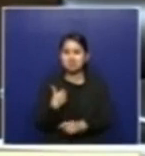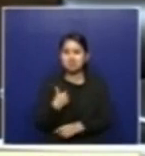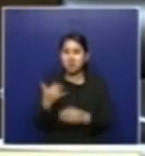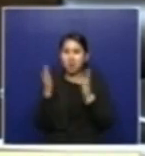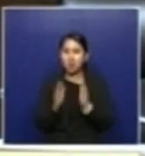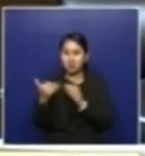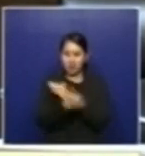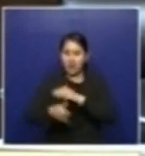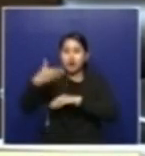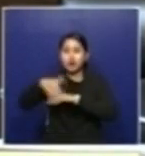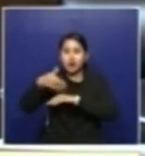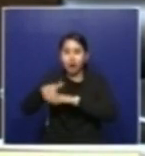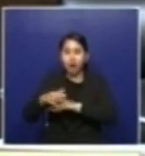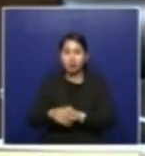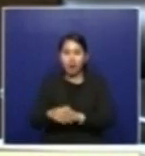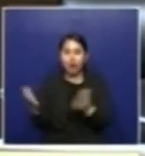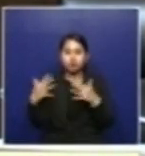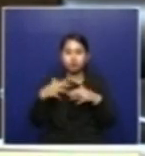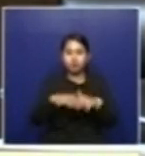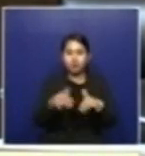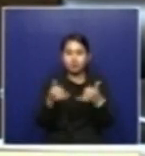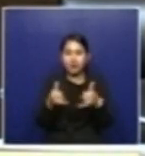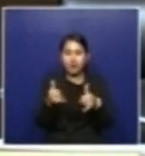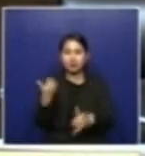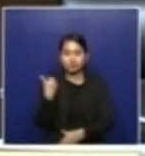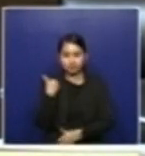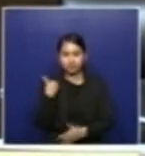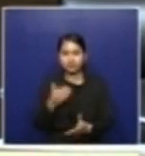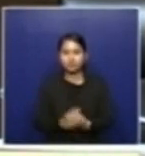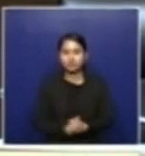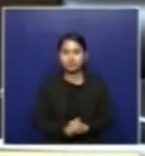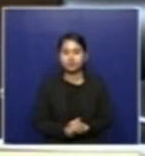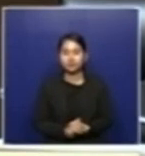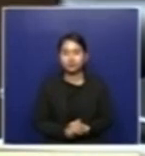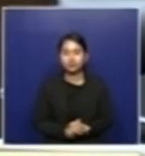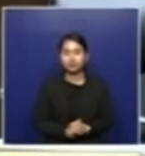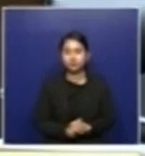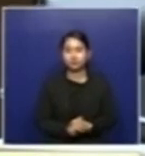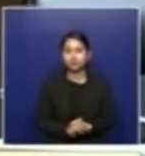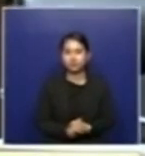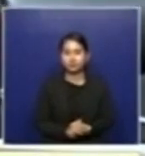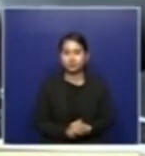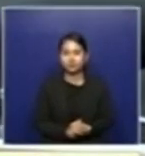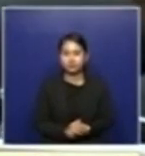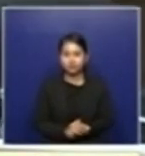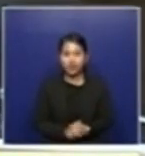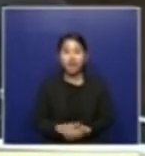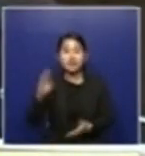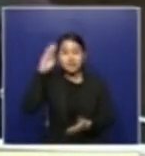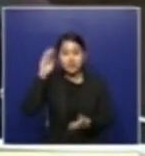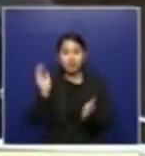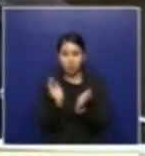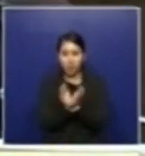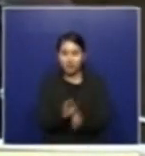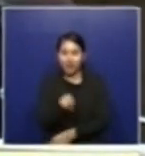ะครับมีคนต่างประเทศเข้าไปเล่นในบ่อนการพนันอีกตรงนี้นะครับแค่ไปย้ายตำรวจ